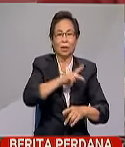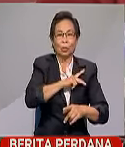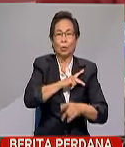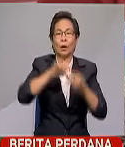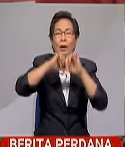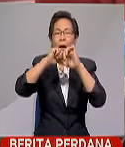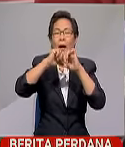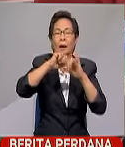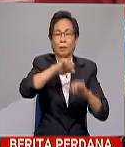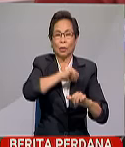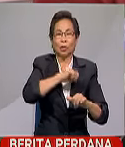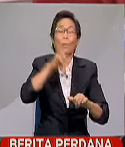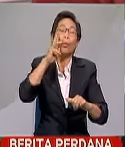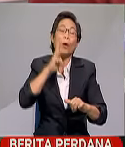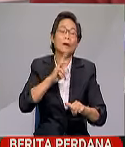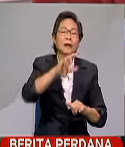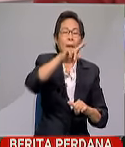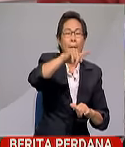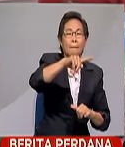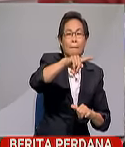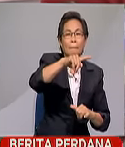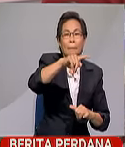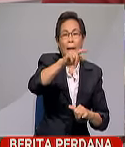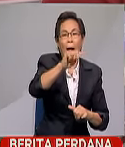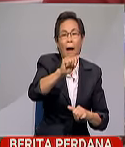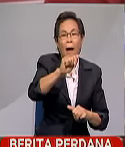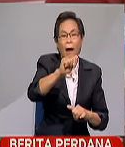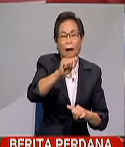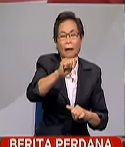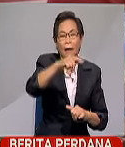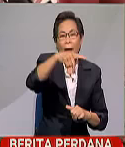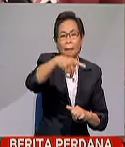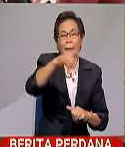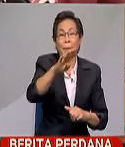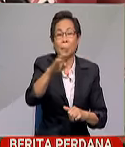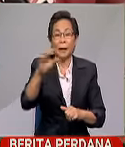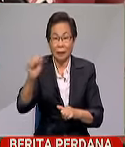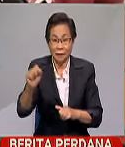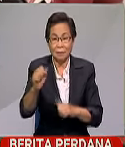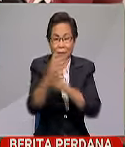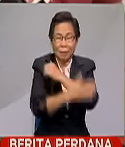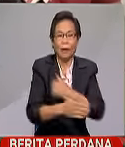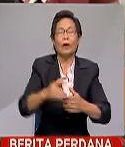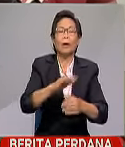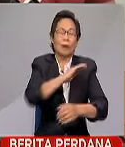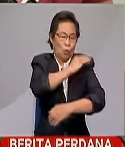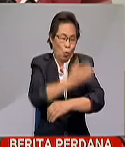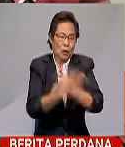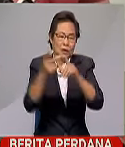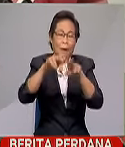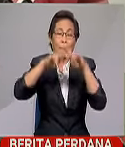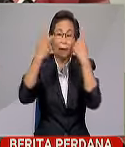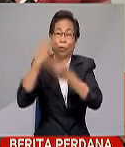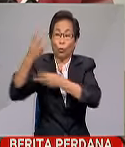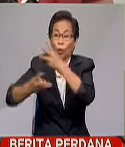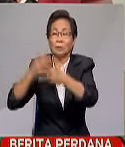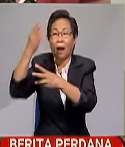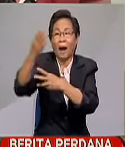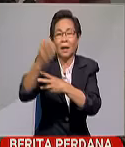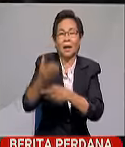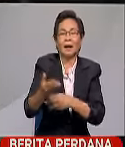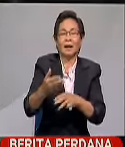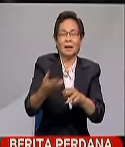Parti Amanah Negara Raj Muni Elias Aiman Atira Sabu, memberi mandat kepada Parti Warisan bukan sahaja akan